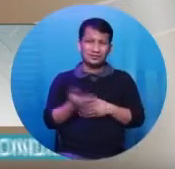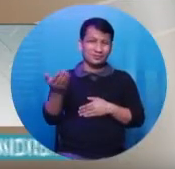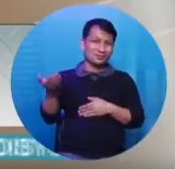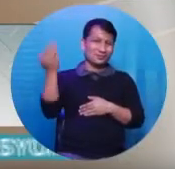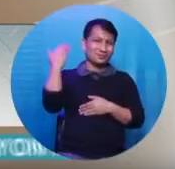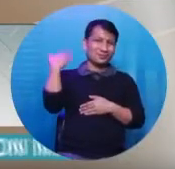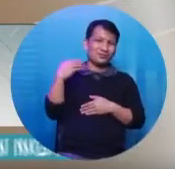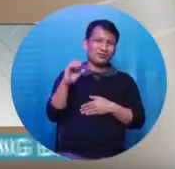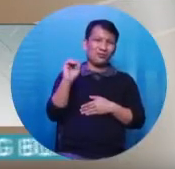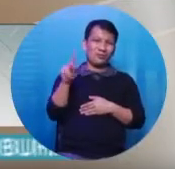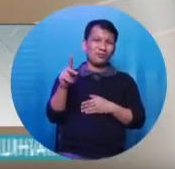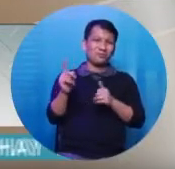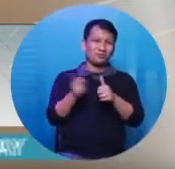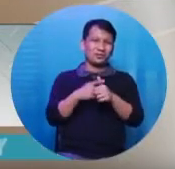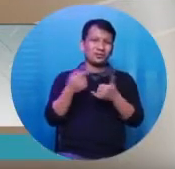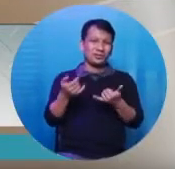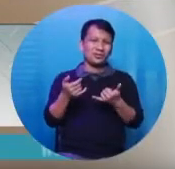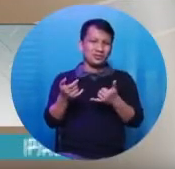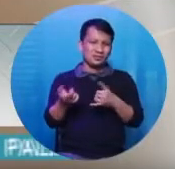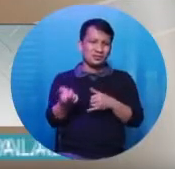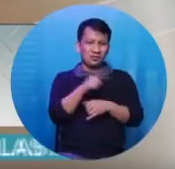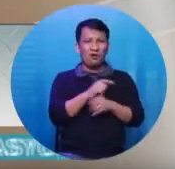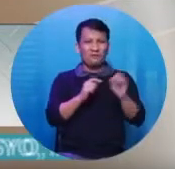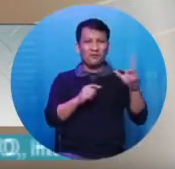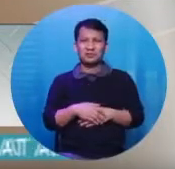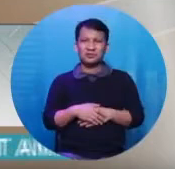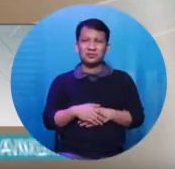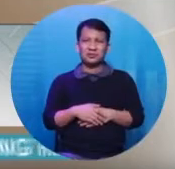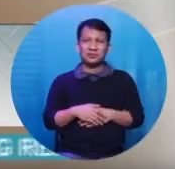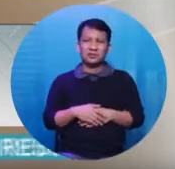nung unang beses po. Okay